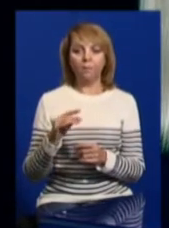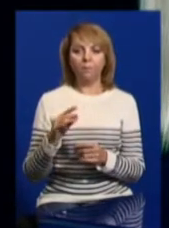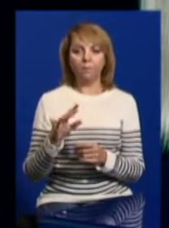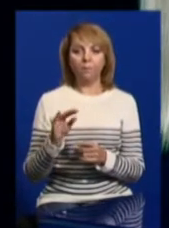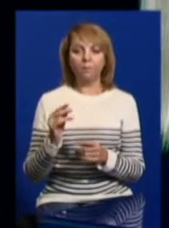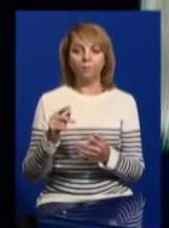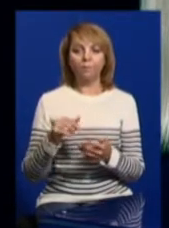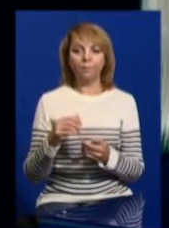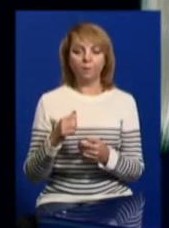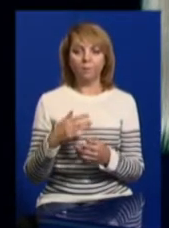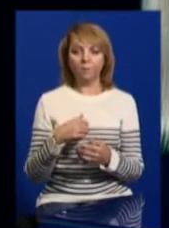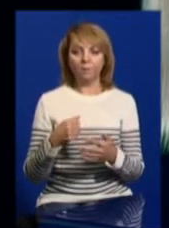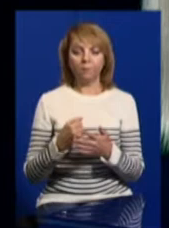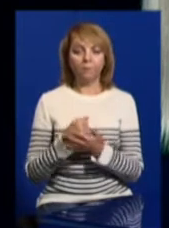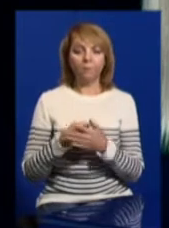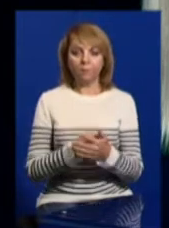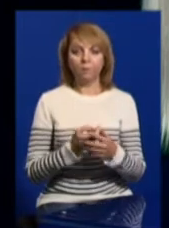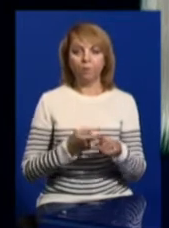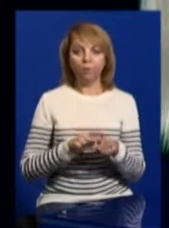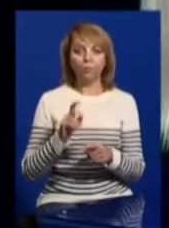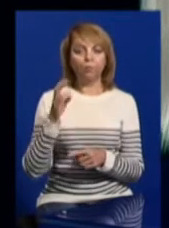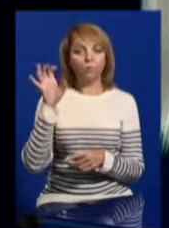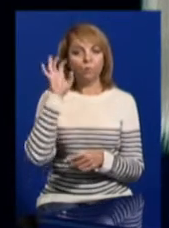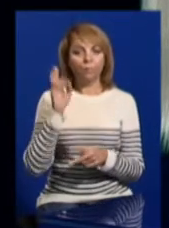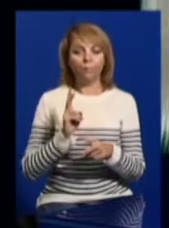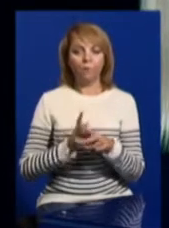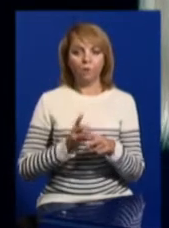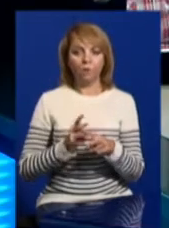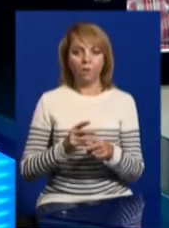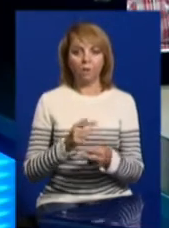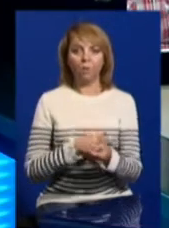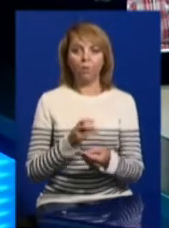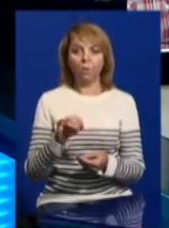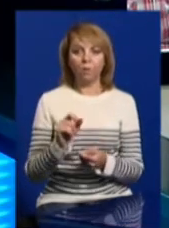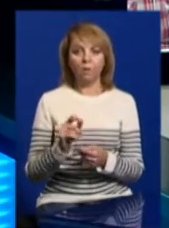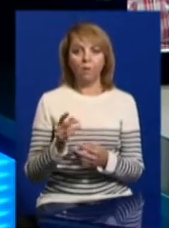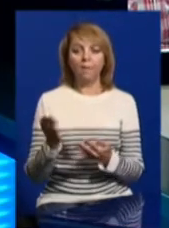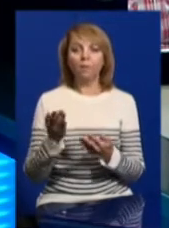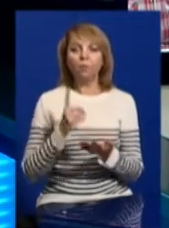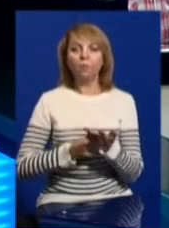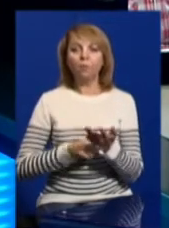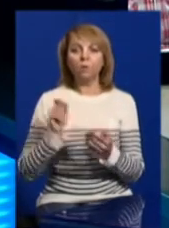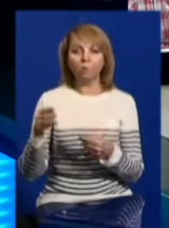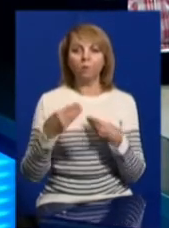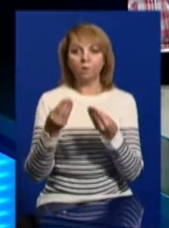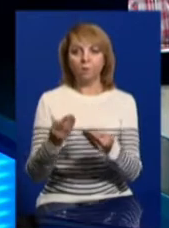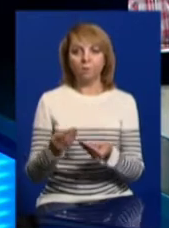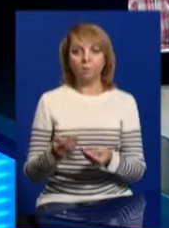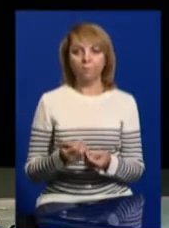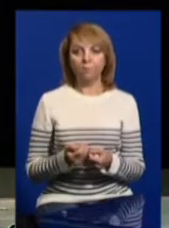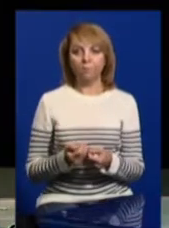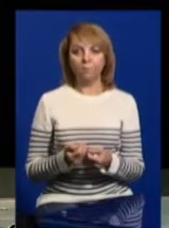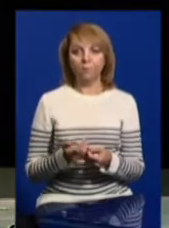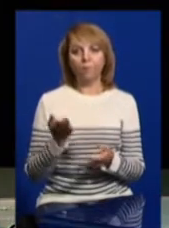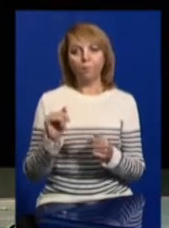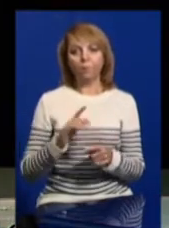наполягають на тому, що треба заслухати пані Федірко, лікаря-нарколога, що, які докази вона може надати, що, чи